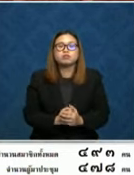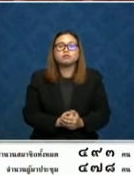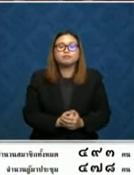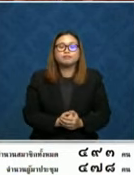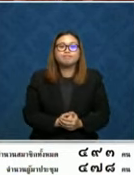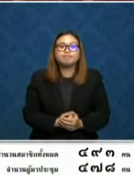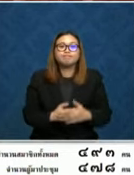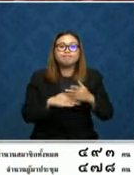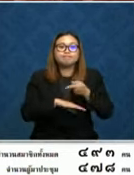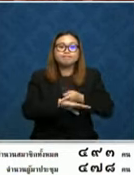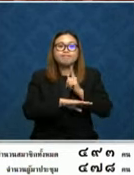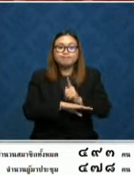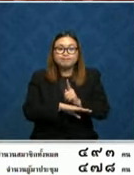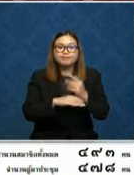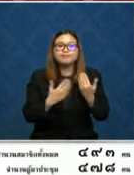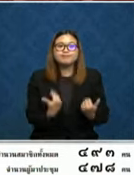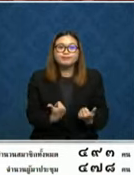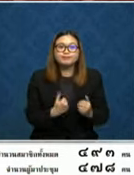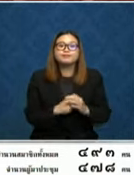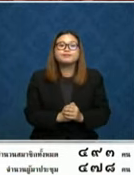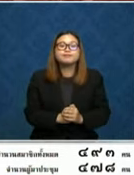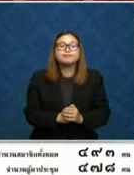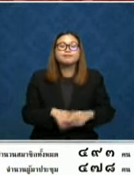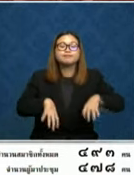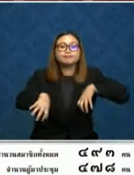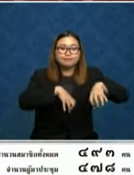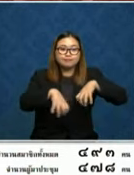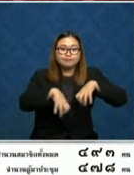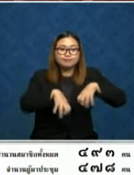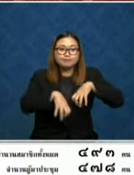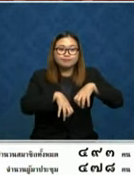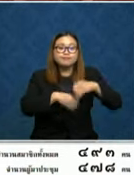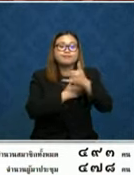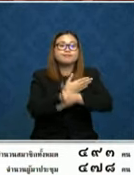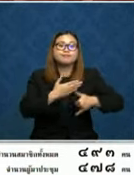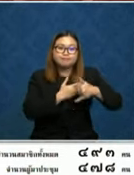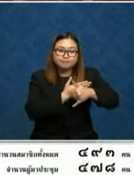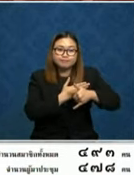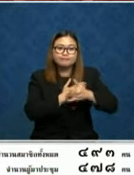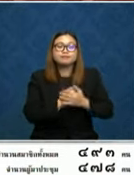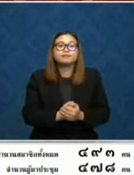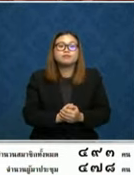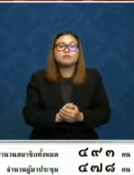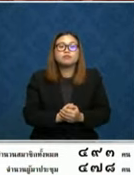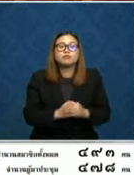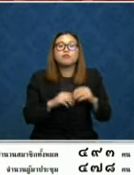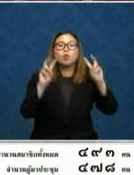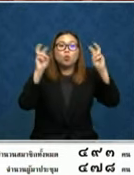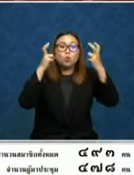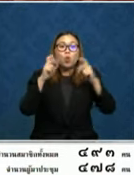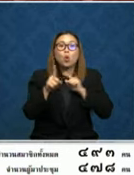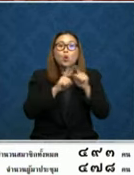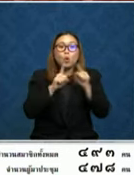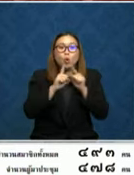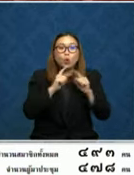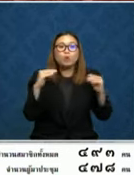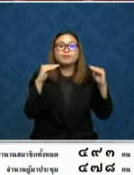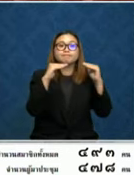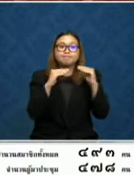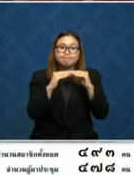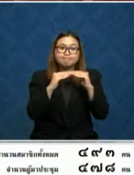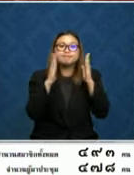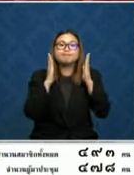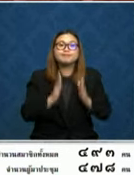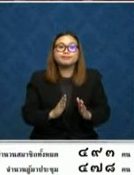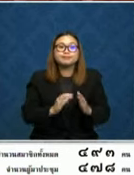ดจนข้อเสนอแนะต่างๆเหล่านี้ค่ะจากเวทีระหว่างประเทศนะคะด้านสิทธิมนุษยชนเนี่ยเป็นสิ่งที่พวกเราค่ะจะต้องรับฟังแล้วนำมาพิจารณา